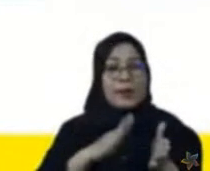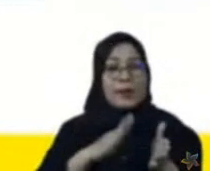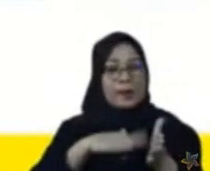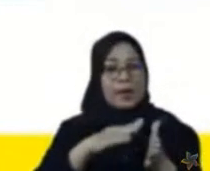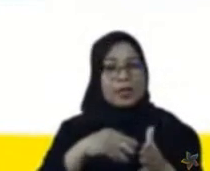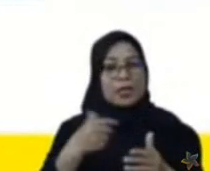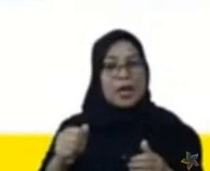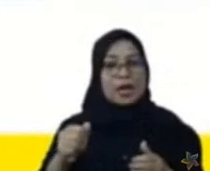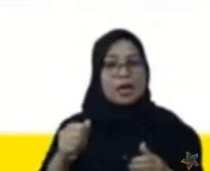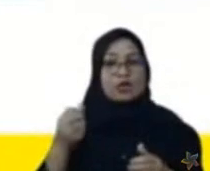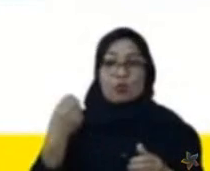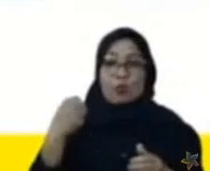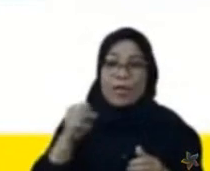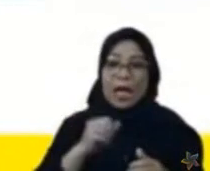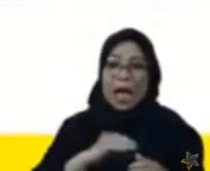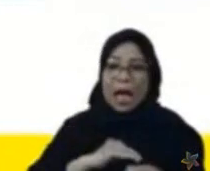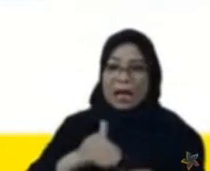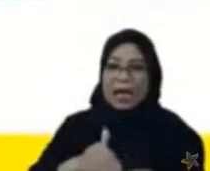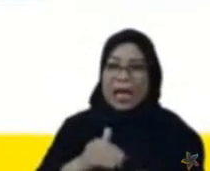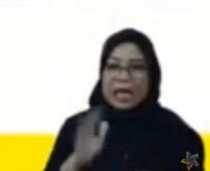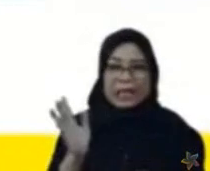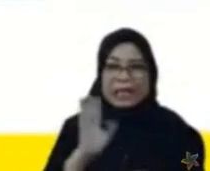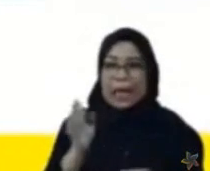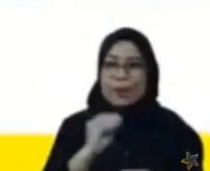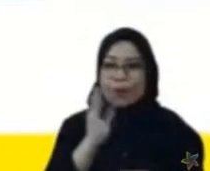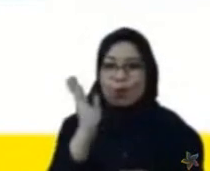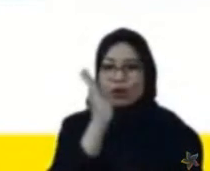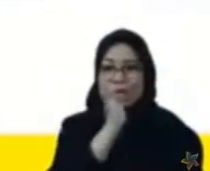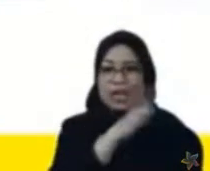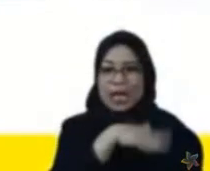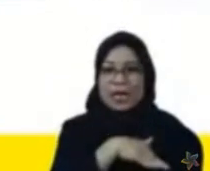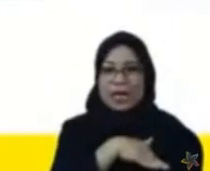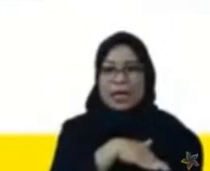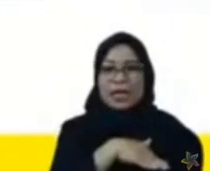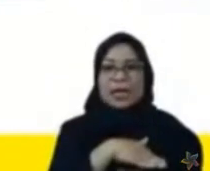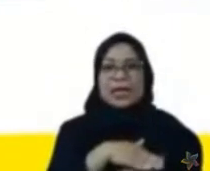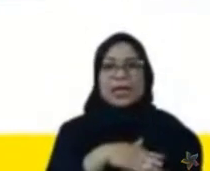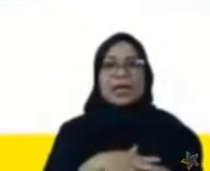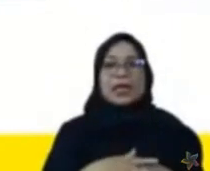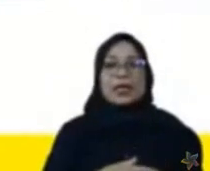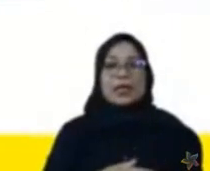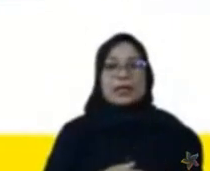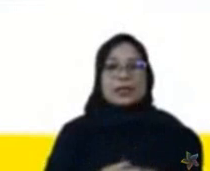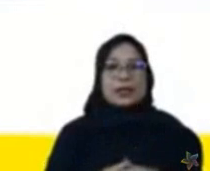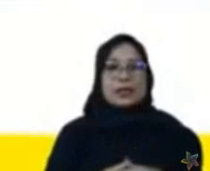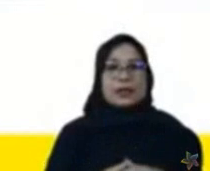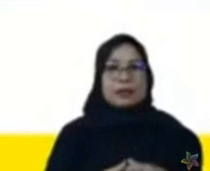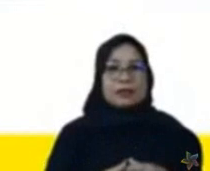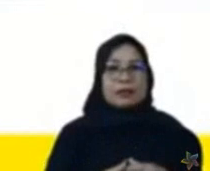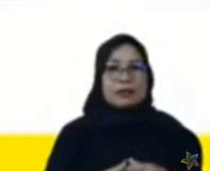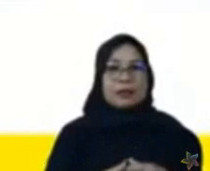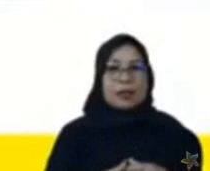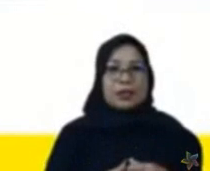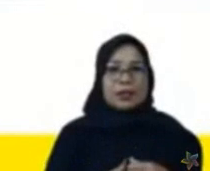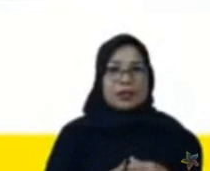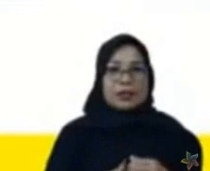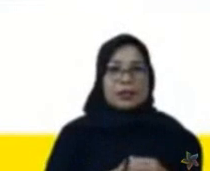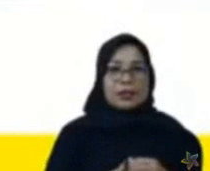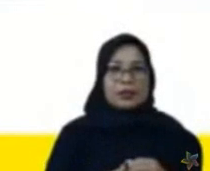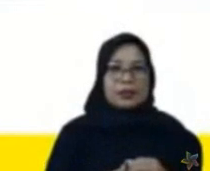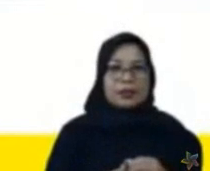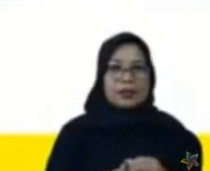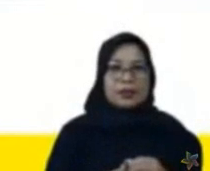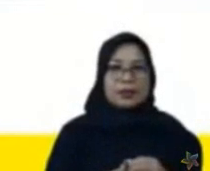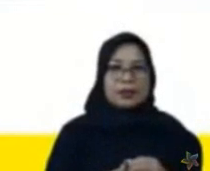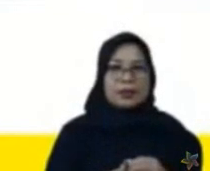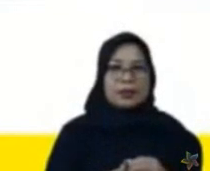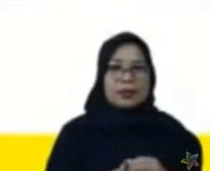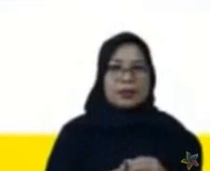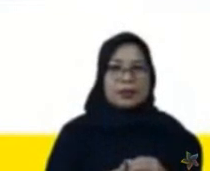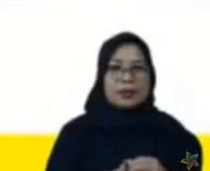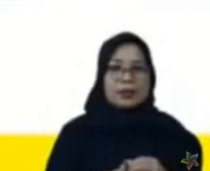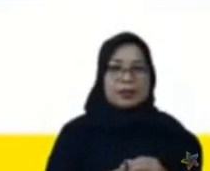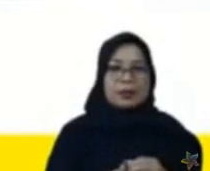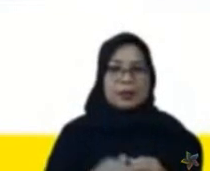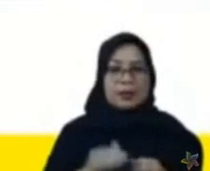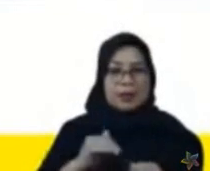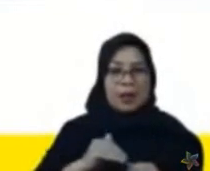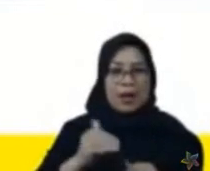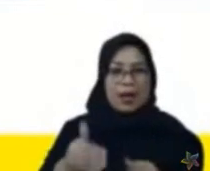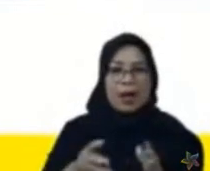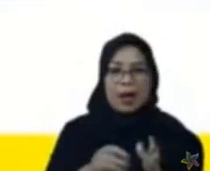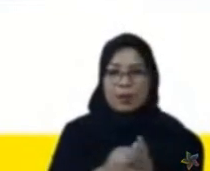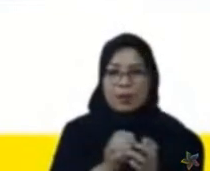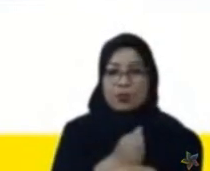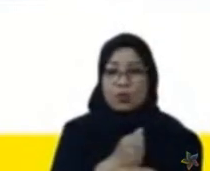tidak bosan. Contohnya yang ada di samping kiri ini, ini anak membuat minuman, tetapi minuman